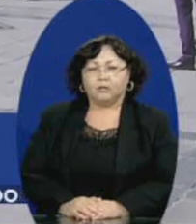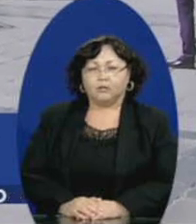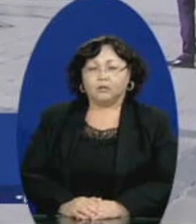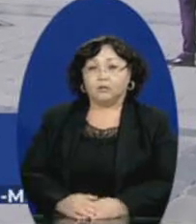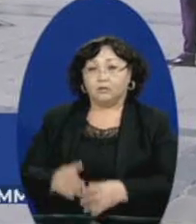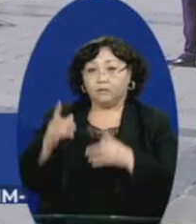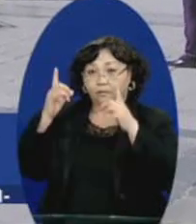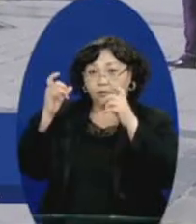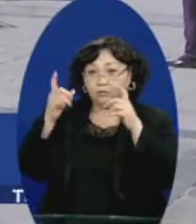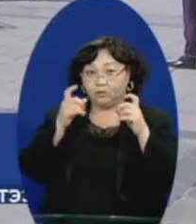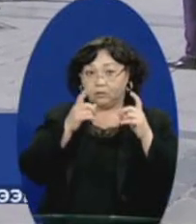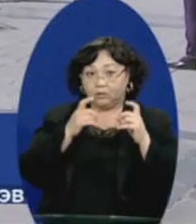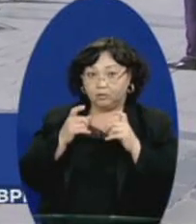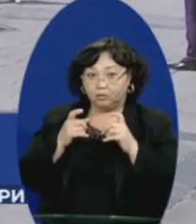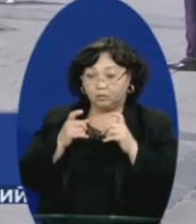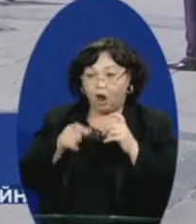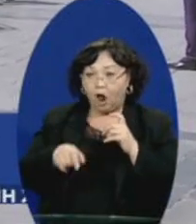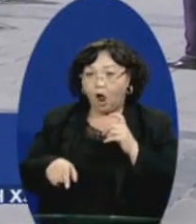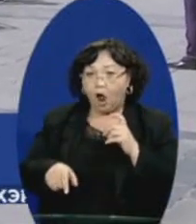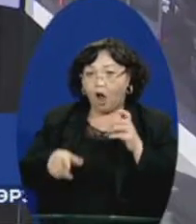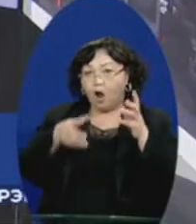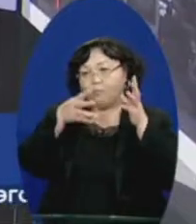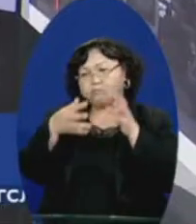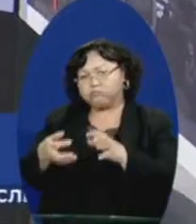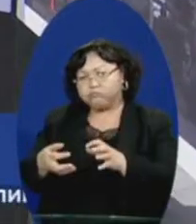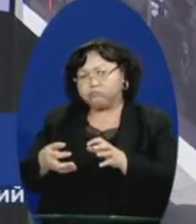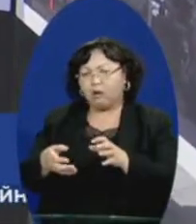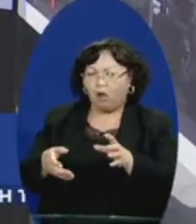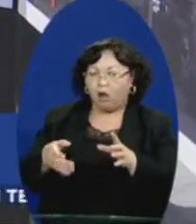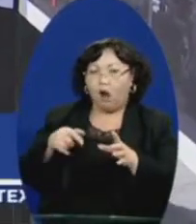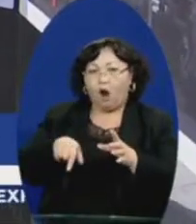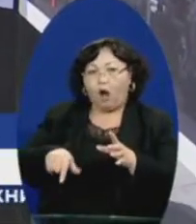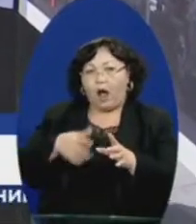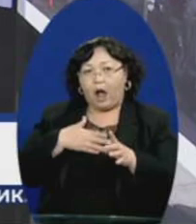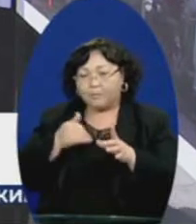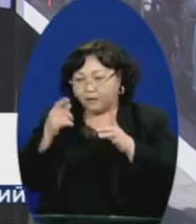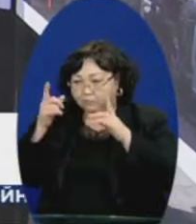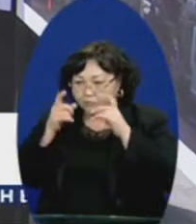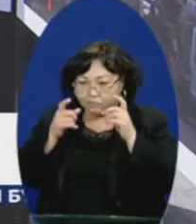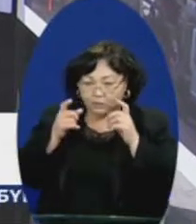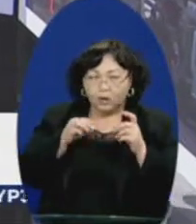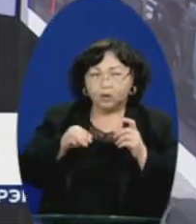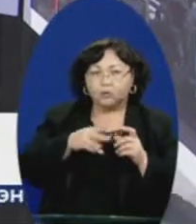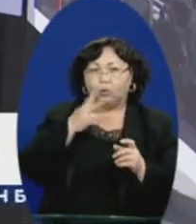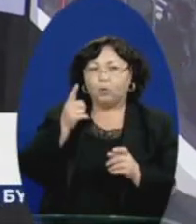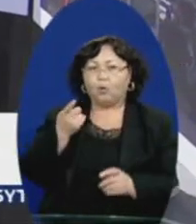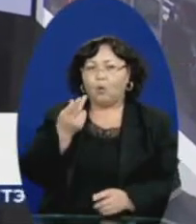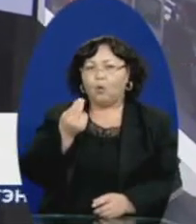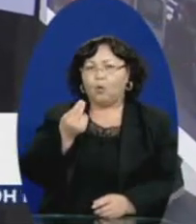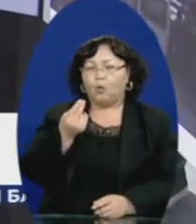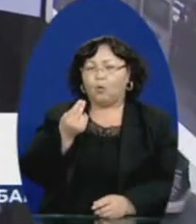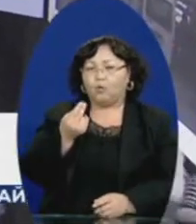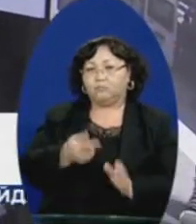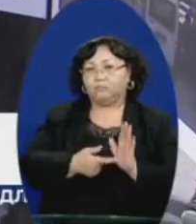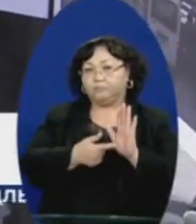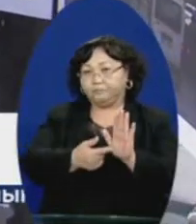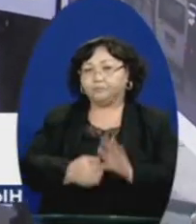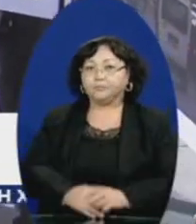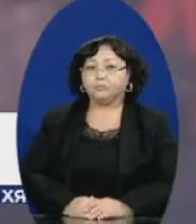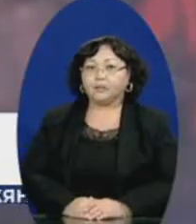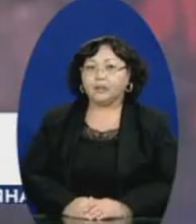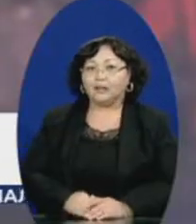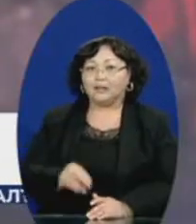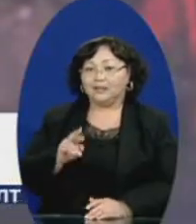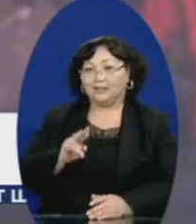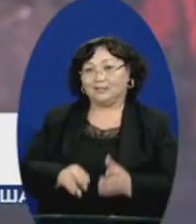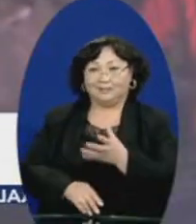Гэрэл зурагчны дуранд бууж зураг болон үлдсэн бүтээлбэр тухайн цаг үеийнхээ түүхийн гэрч бодит баримт болж үлддэг. Яг